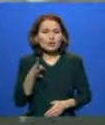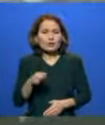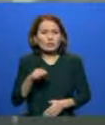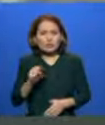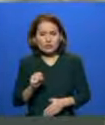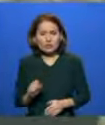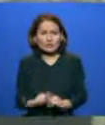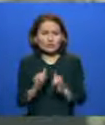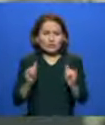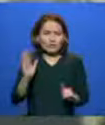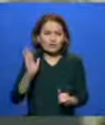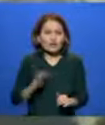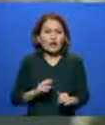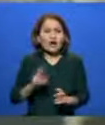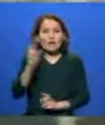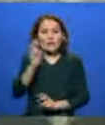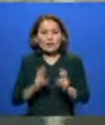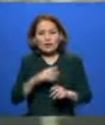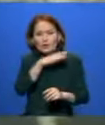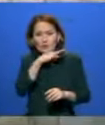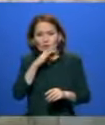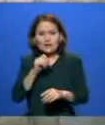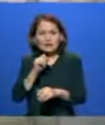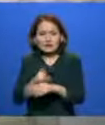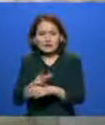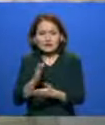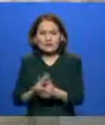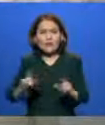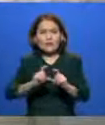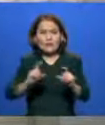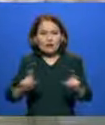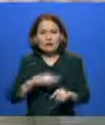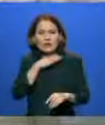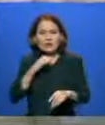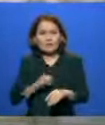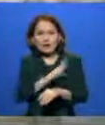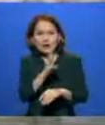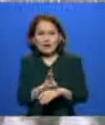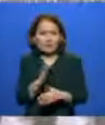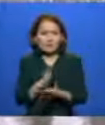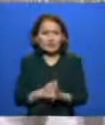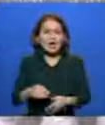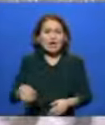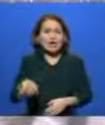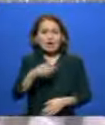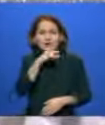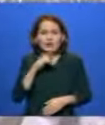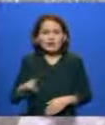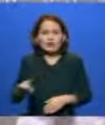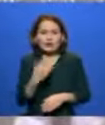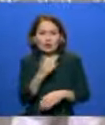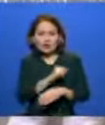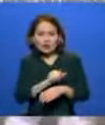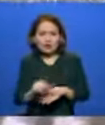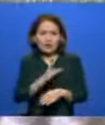жеткіземіз. Фабрика өніміне сұраныс бар, қала дүкендерін толық қамтамасыз етіп отыр. Өзге облыстармен қатар Ресейдің бірнеше өңіріне жіберіп келген